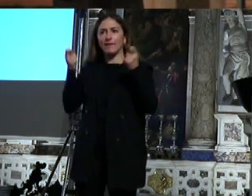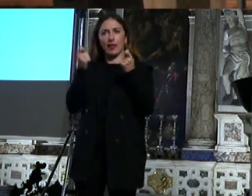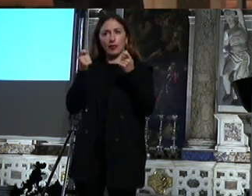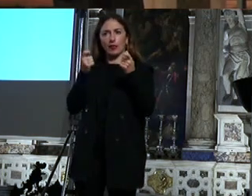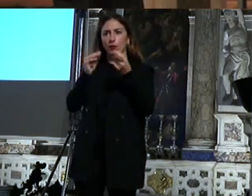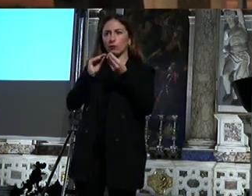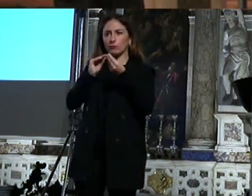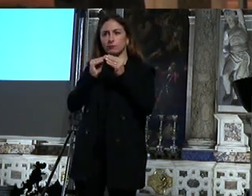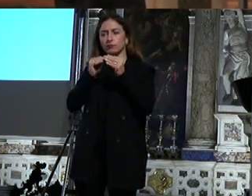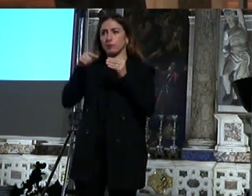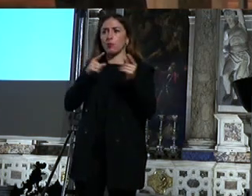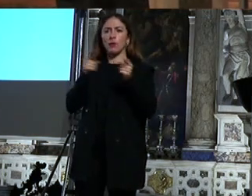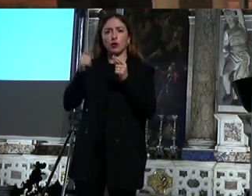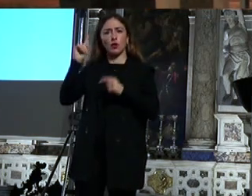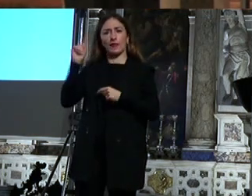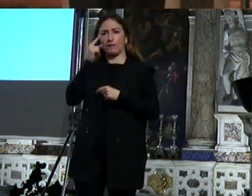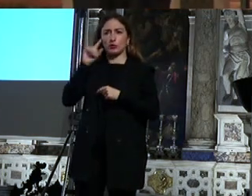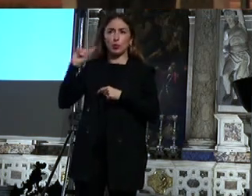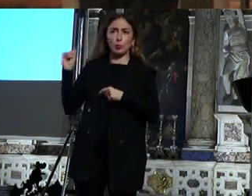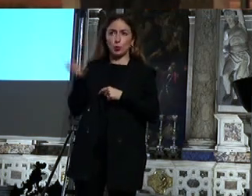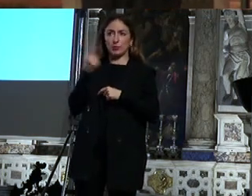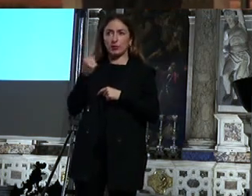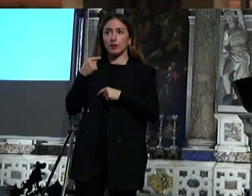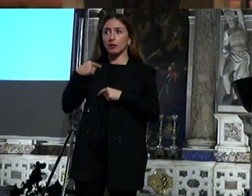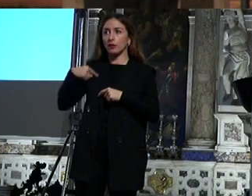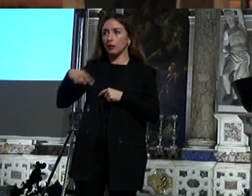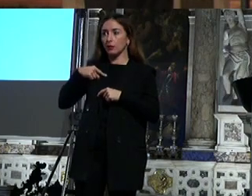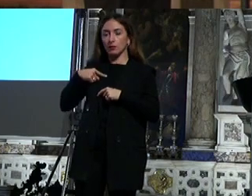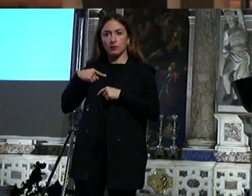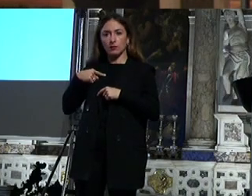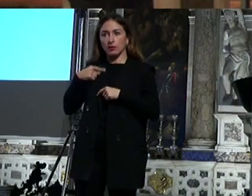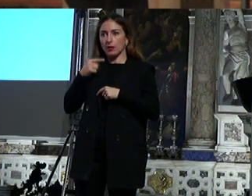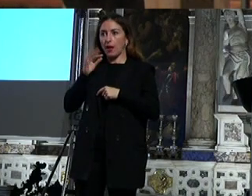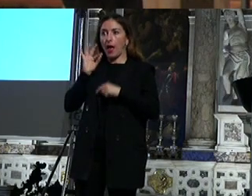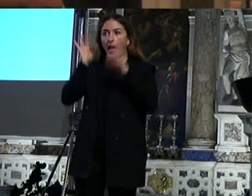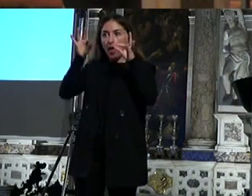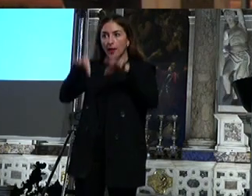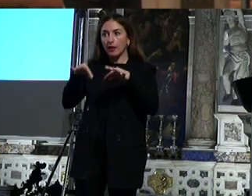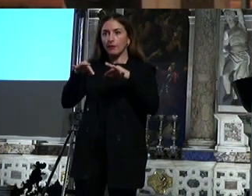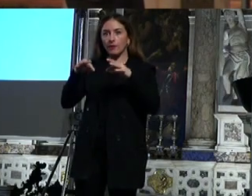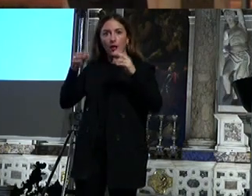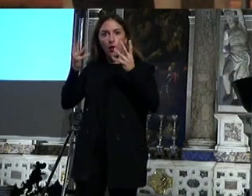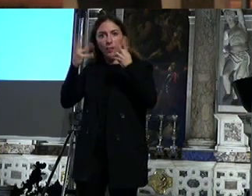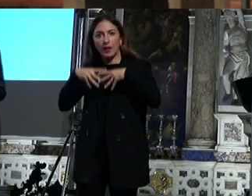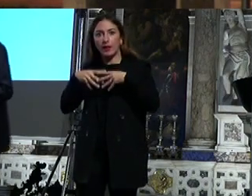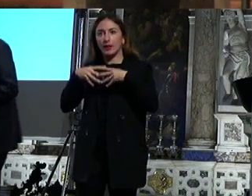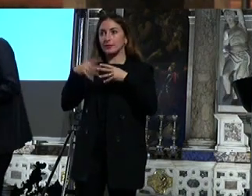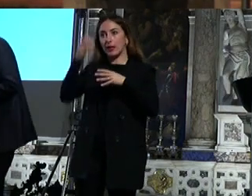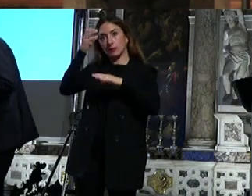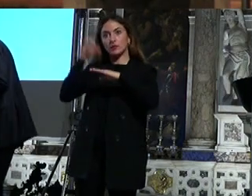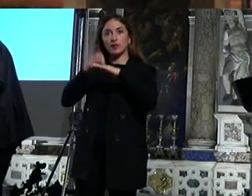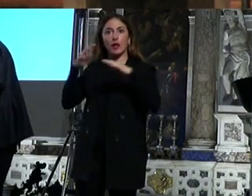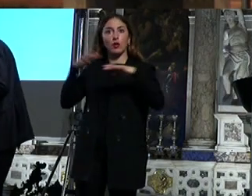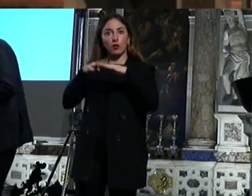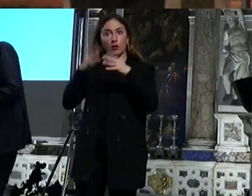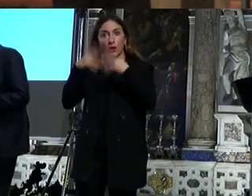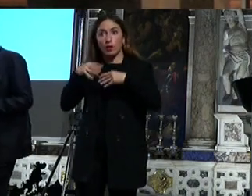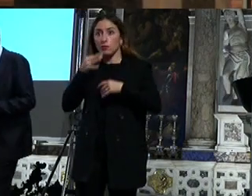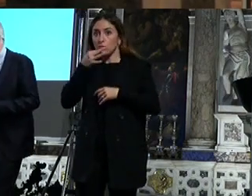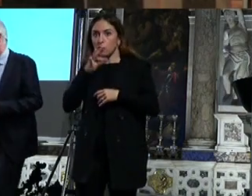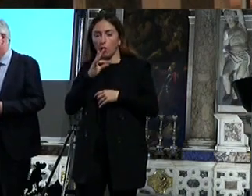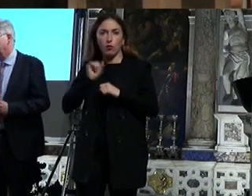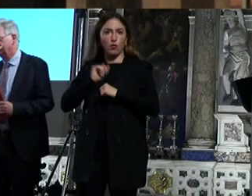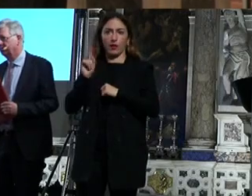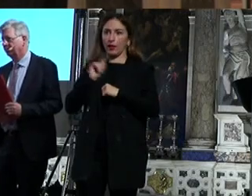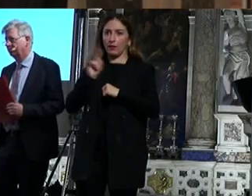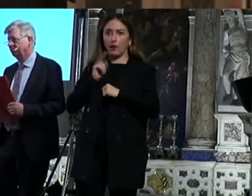così difficile per tutti. Non ci credevamo che saremmo riusciti a organizzare Incroci di Civiltà così dopo la